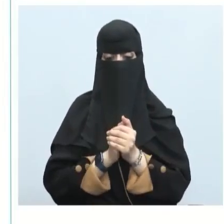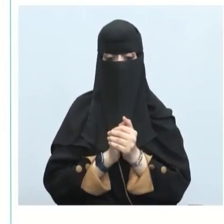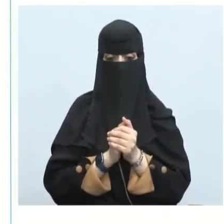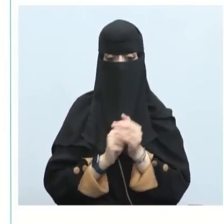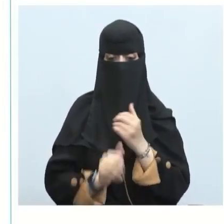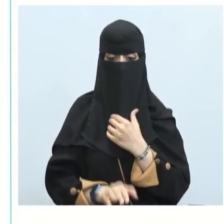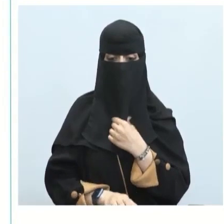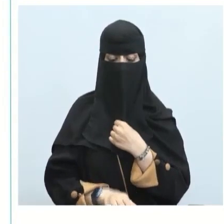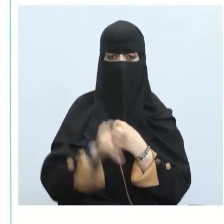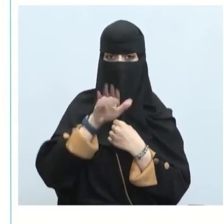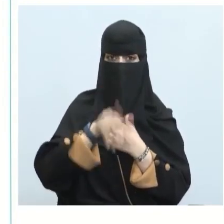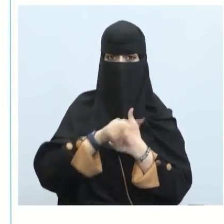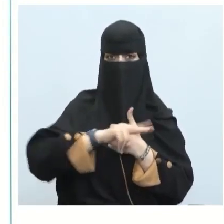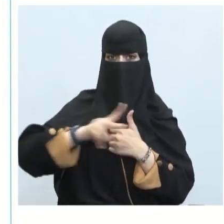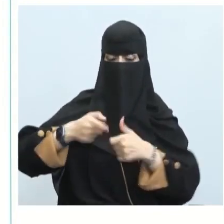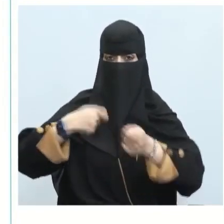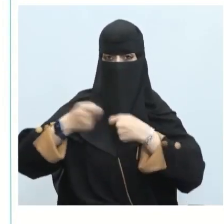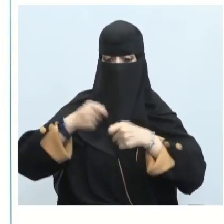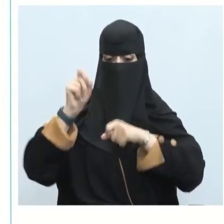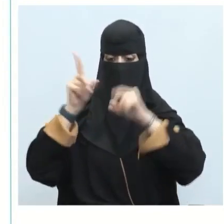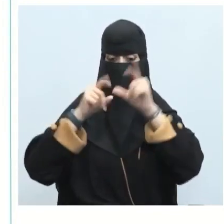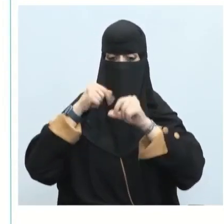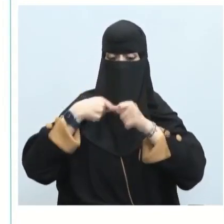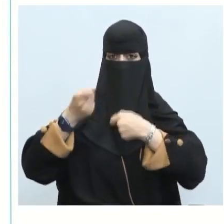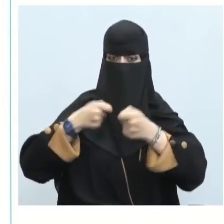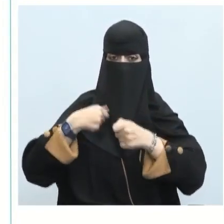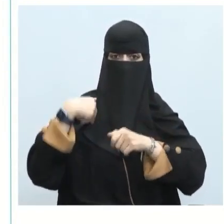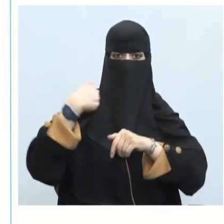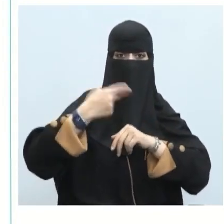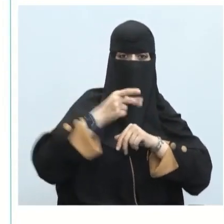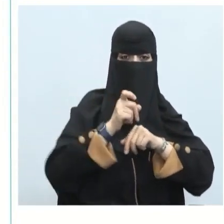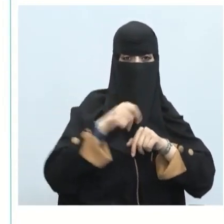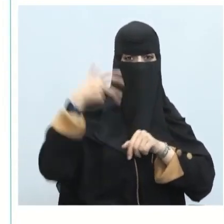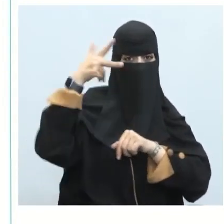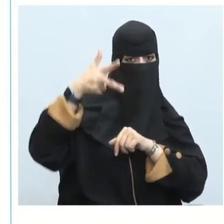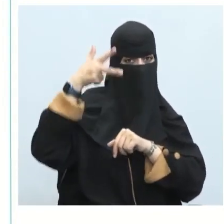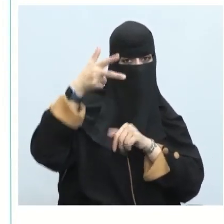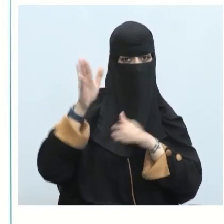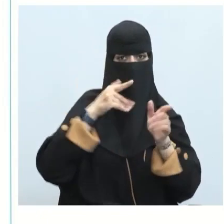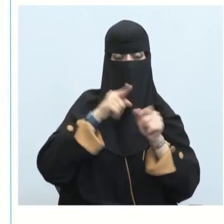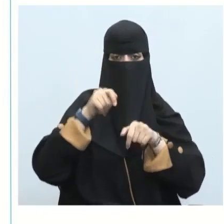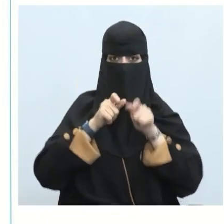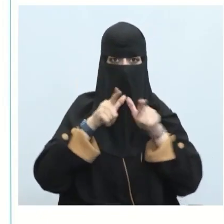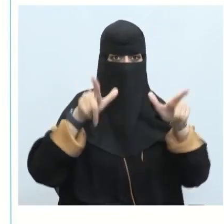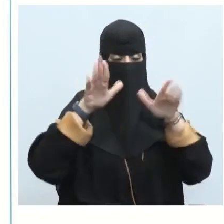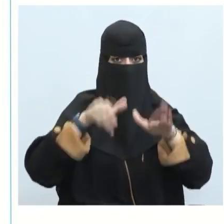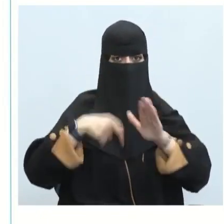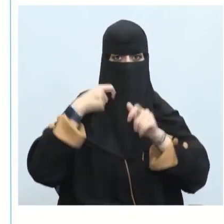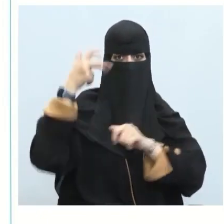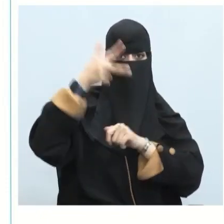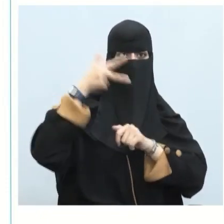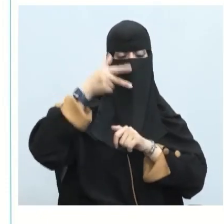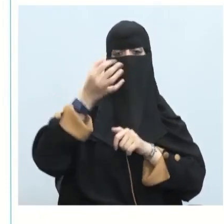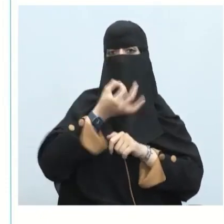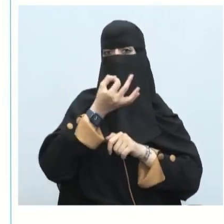معين ايضا من انواع التسويق الالكتروني تسويق عن طريق الفيديو وهو نشر مقاطع فيديو